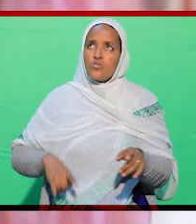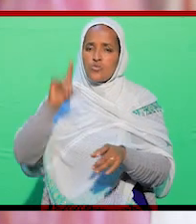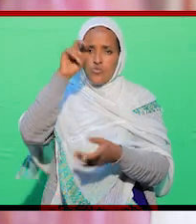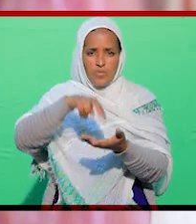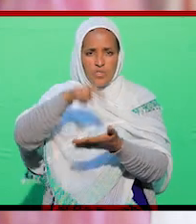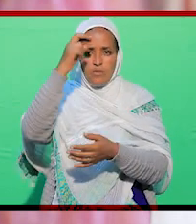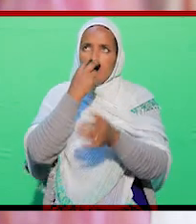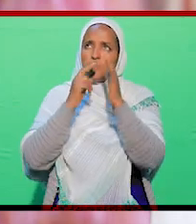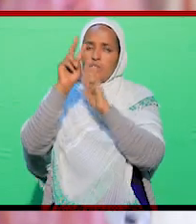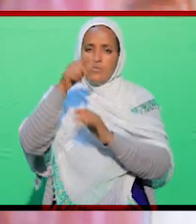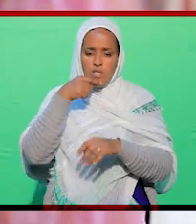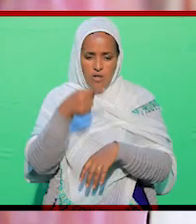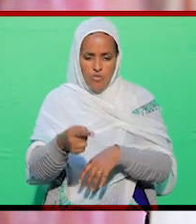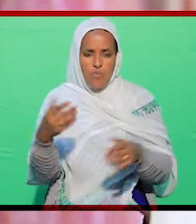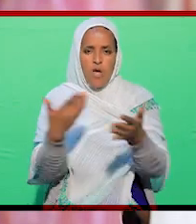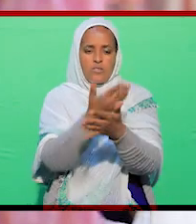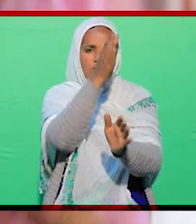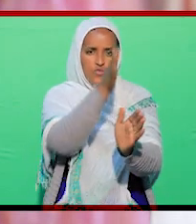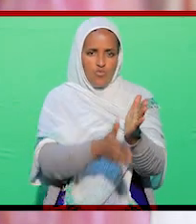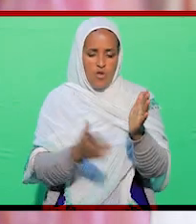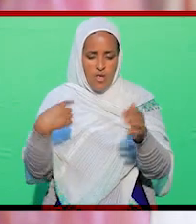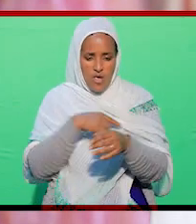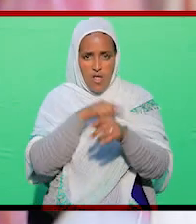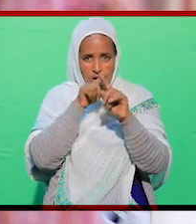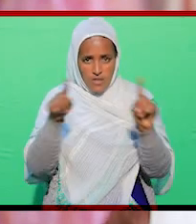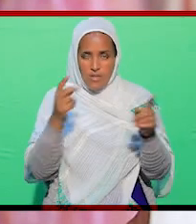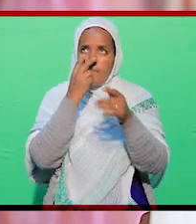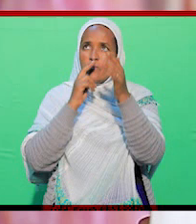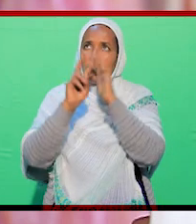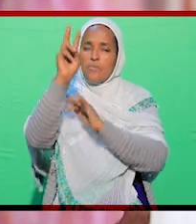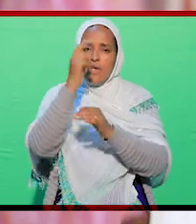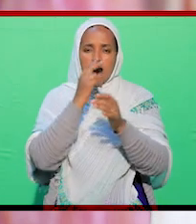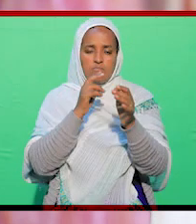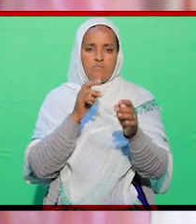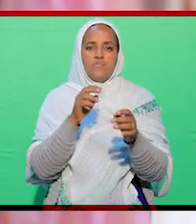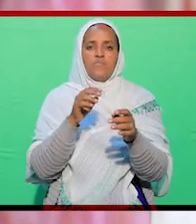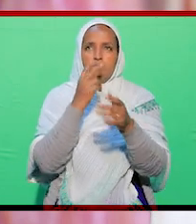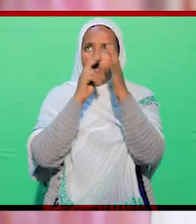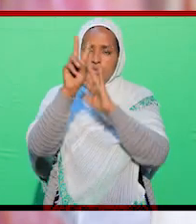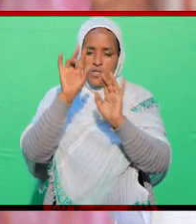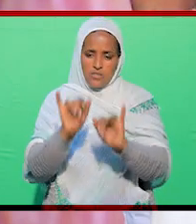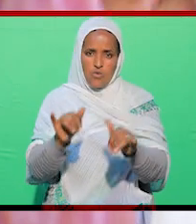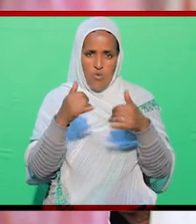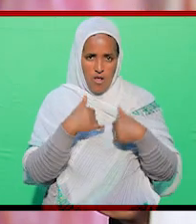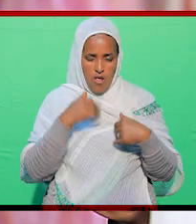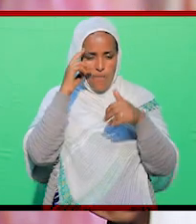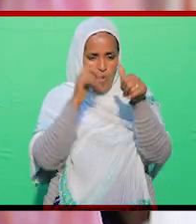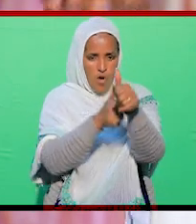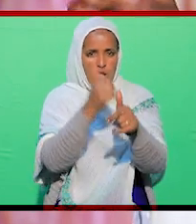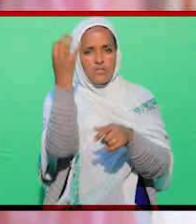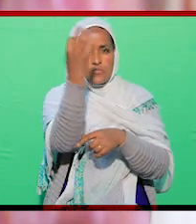ነው ያለው። የክርስቶስ መነሳት በትንቢት ተነግሮ በሐዲስ ተፈጽሟል። የእኛ ግን በነቢያትም